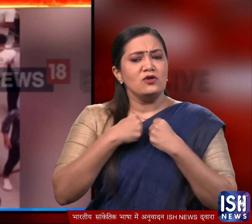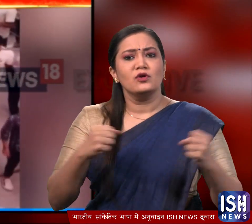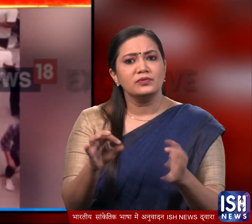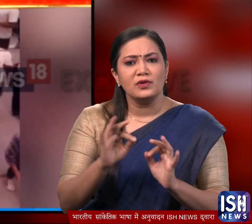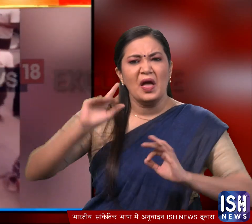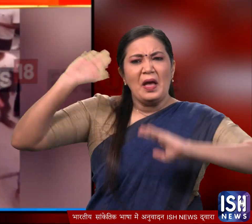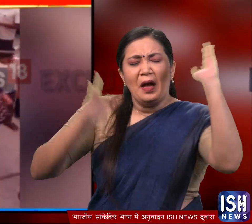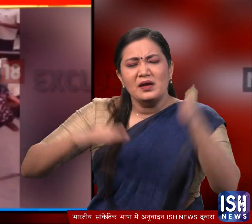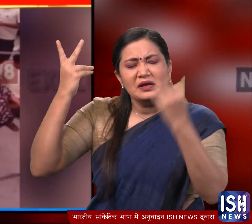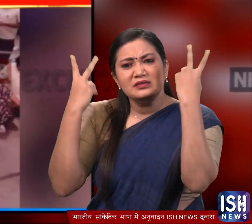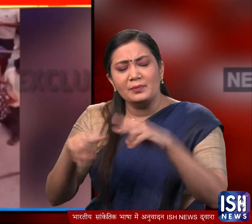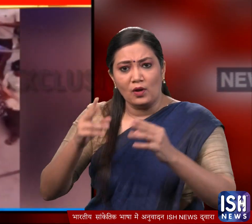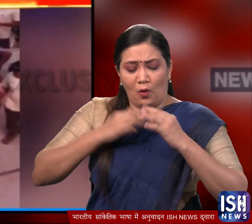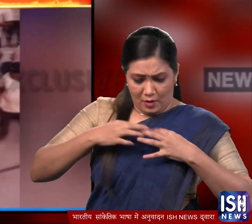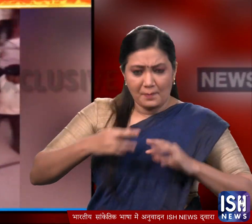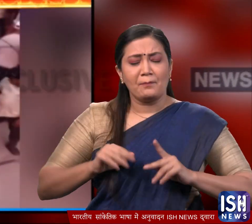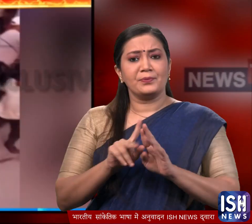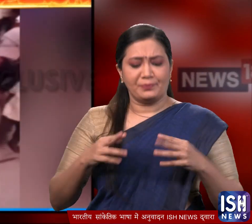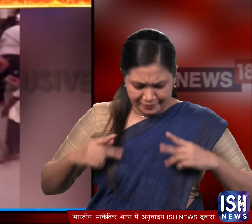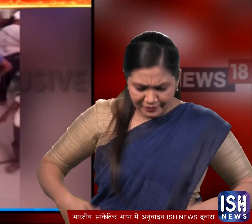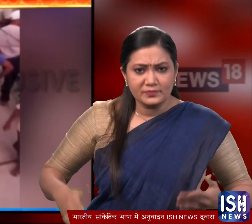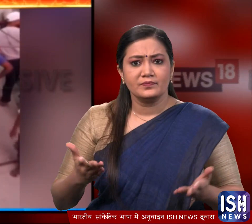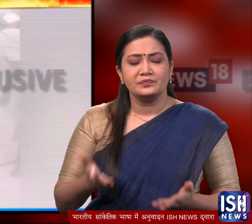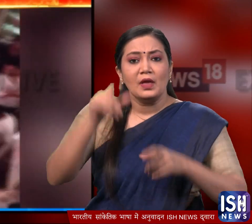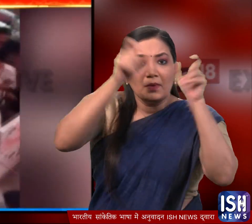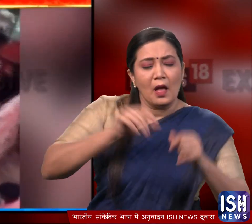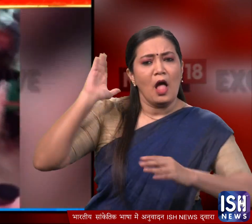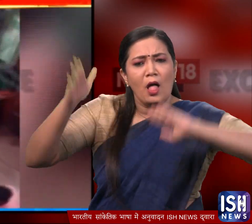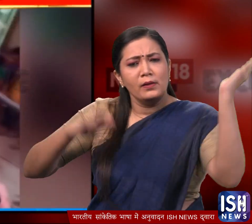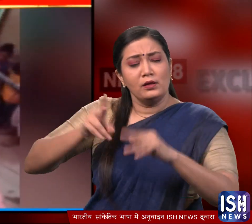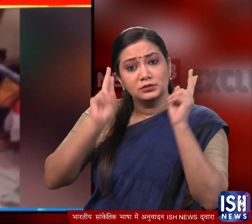से पीटा गया कि उसके कपड़े तक फट गए, लेकिन मारने वाले नहीं रुके।